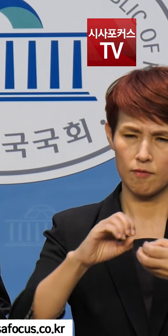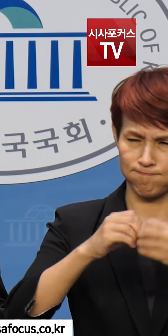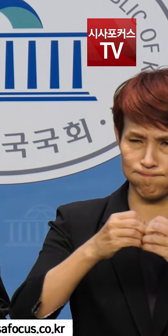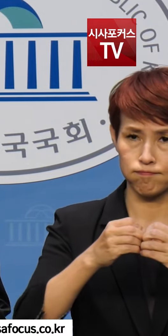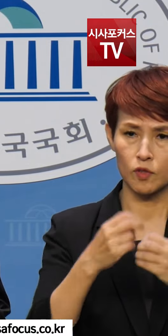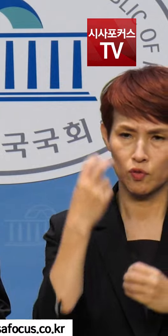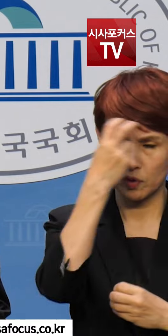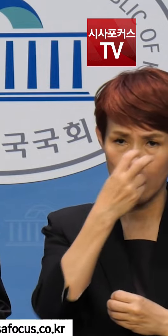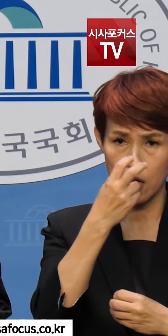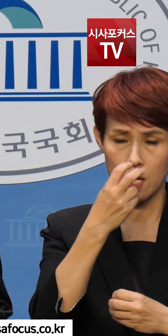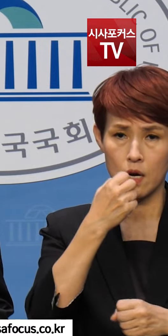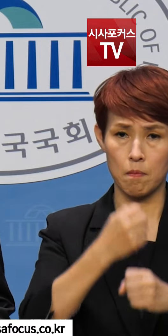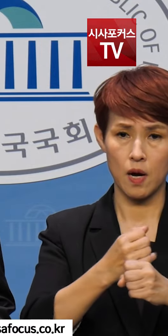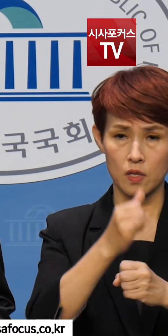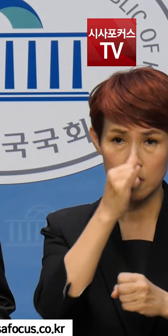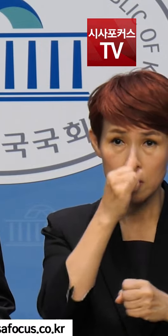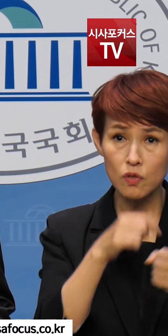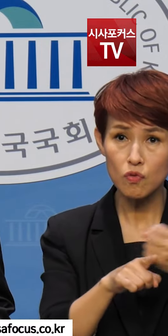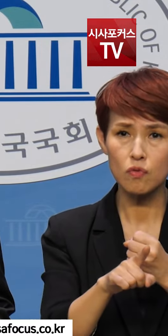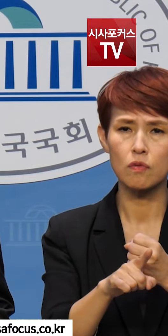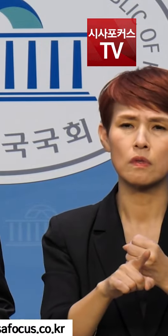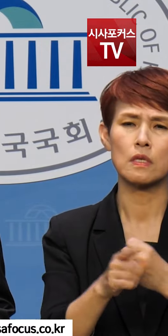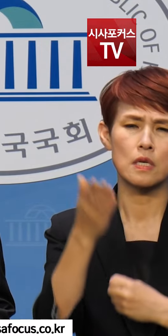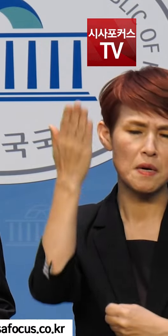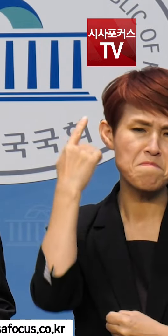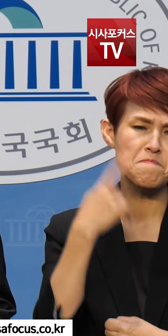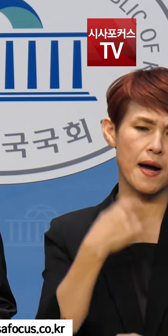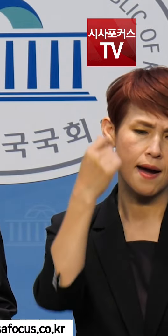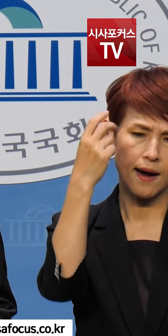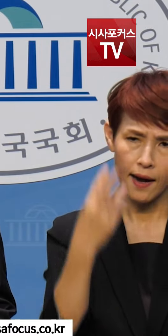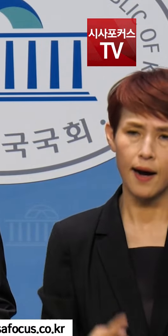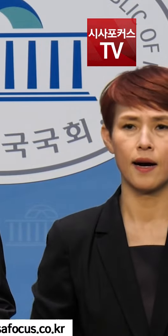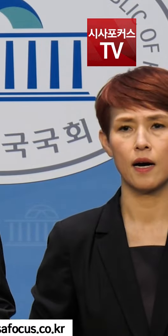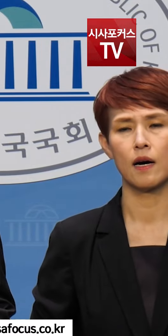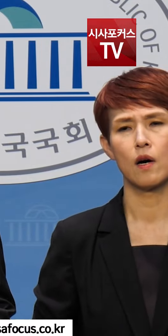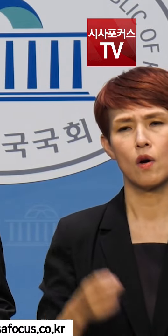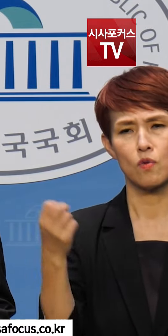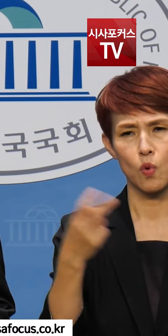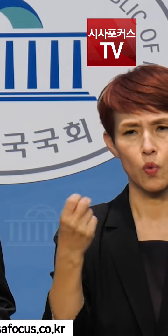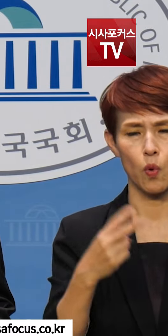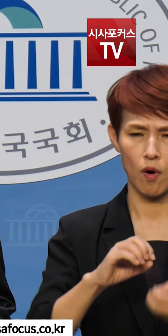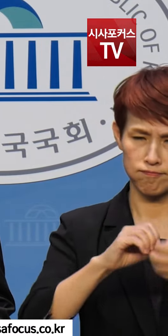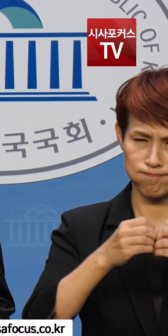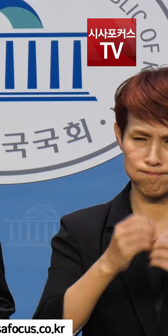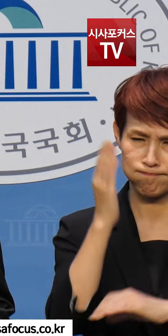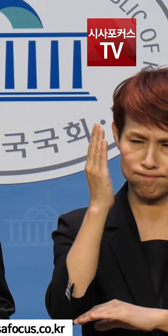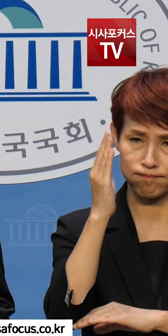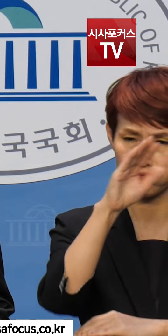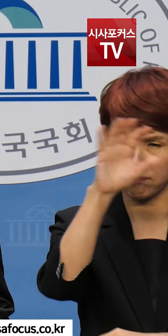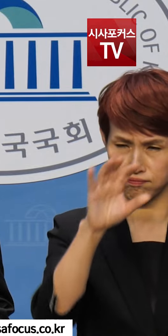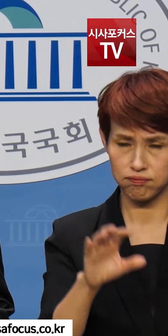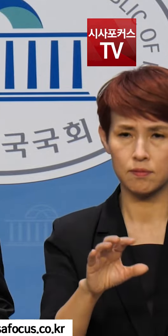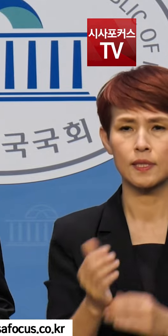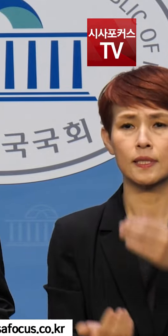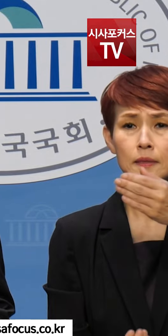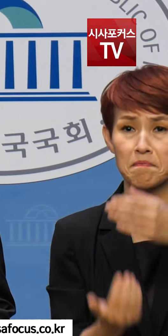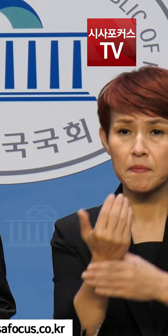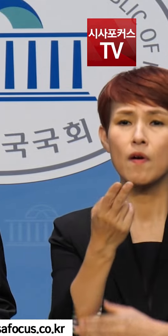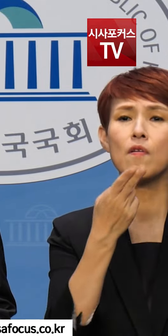시비에 휘말린 것은 어제 오늘의 일이 아닙니다. 반복적인 조작 의혹들이 발생하지 않기